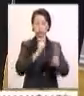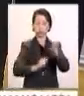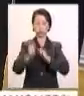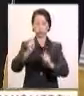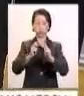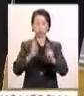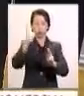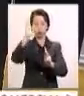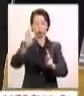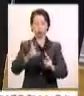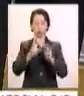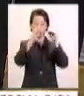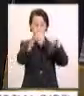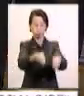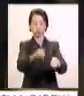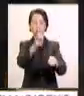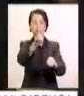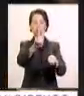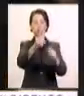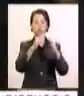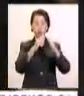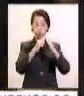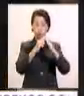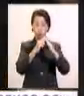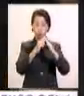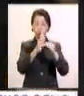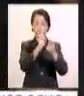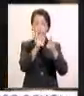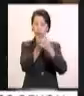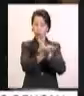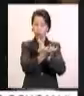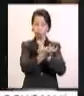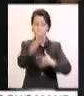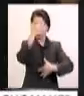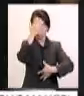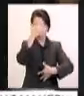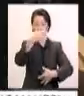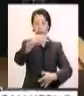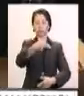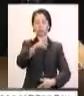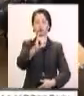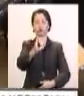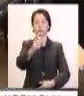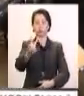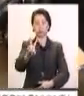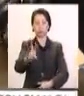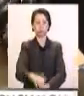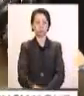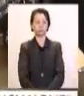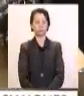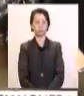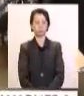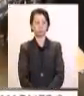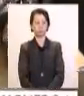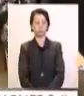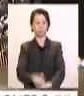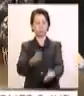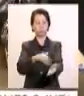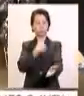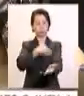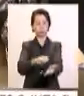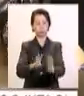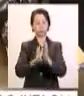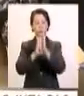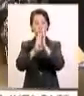ini bakal diserahkan kepada dua buah rumah kebajikan penghidap HIV. M Muzik